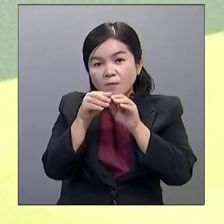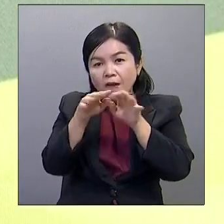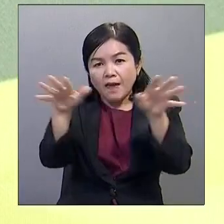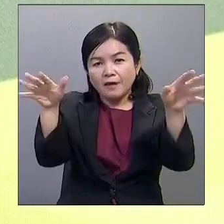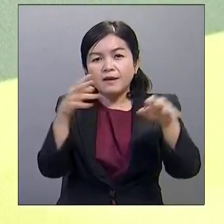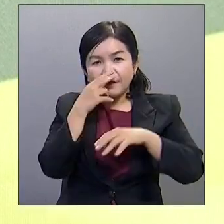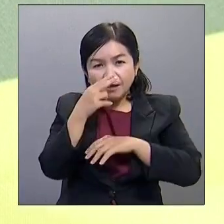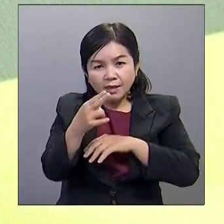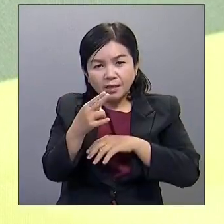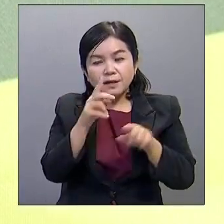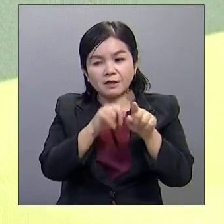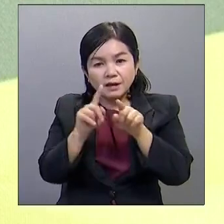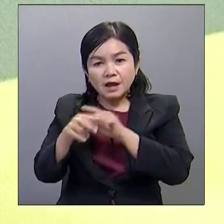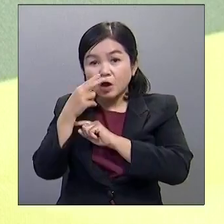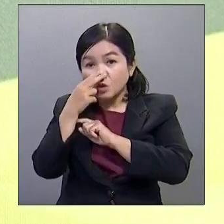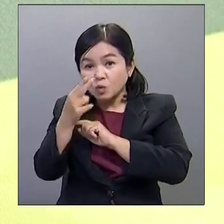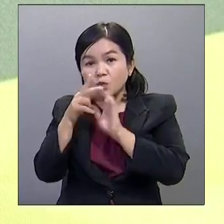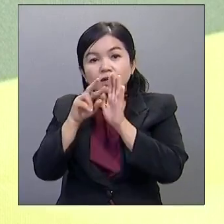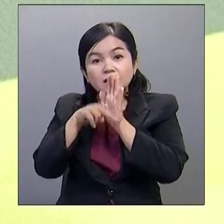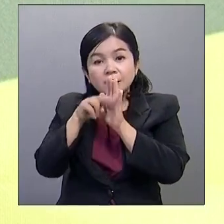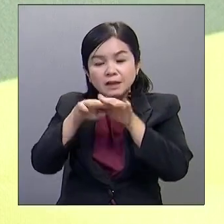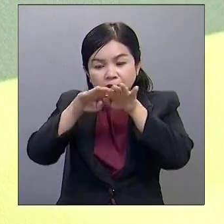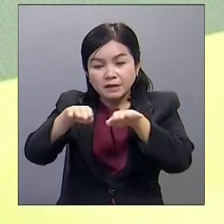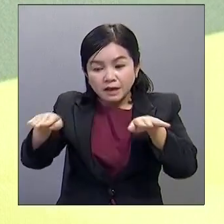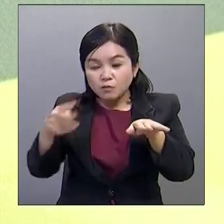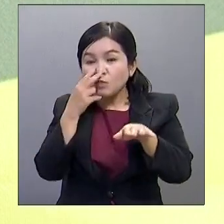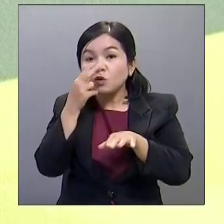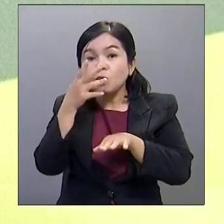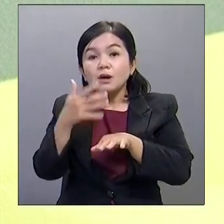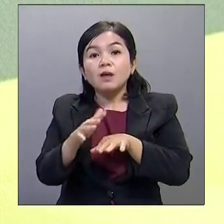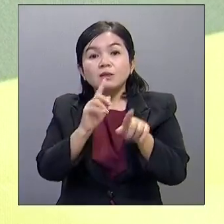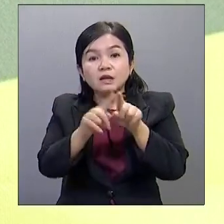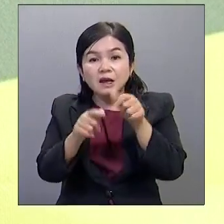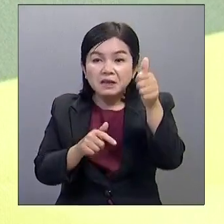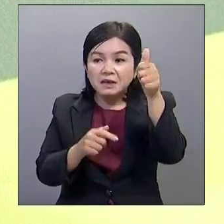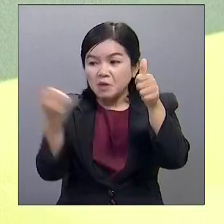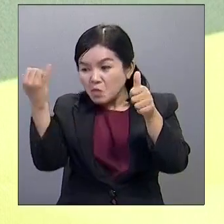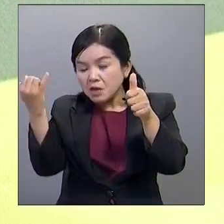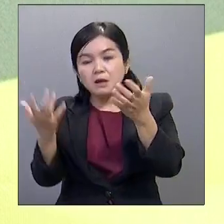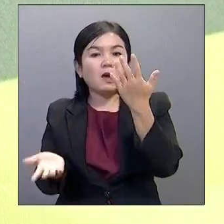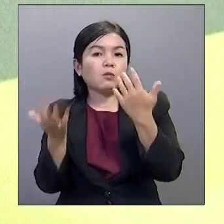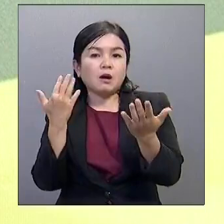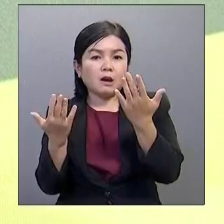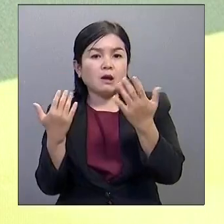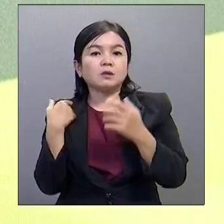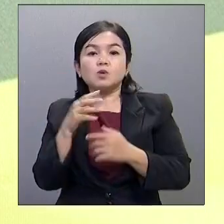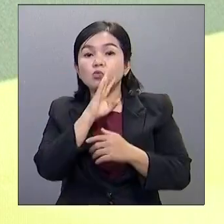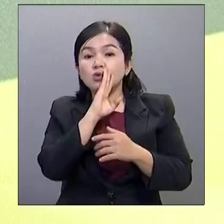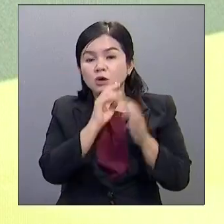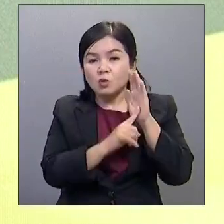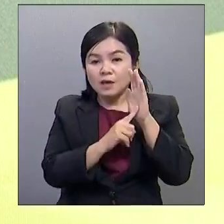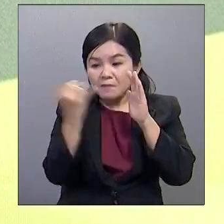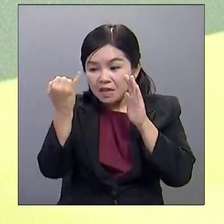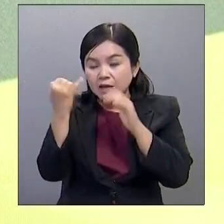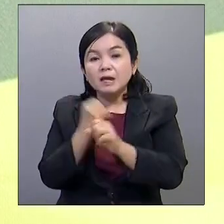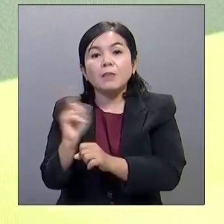ากนะคะแต่ว่าเรื่องของการดู TikTok เนี่ยต้องบอกว่าเด็กๆหลายคนพอไปดูแล้วบางอย่างก็ดีบางอย่างก็ไม่ดีบางอย่างถ้าเป็นตัวอย่างไม่ดีจะทำ